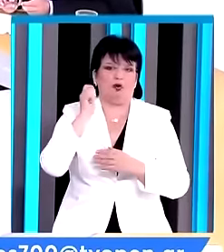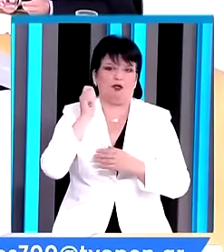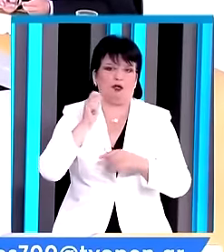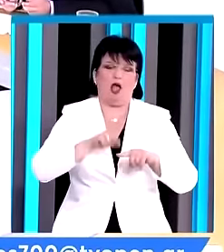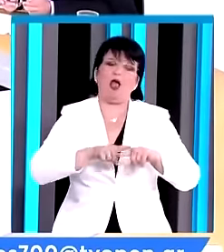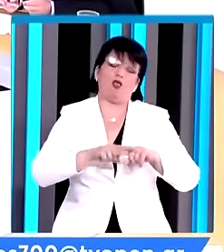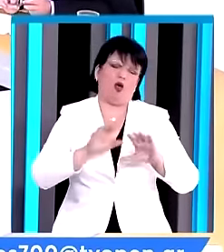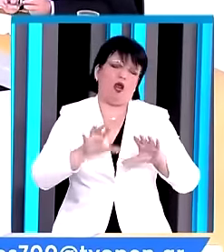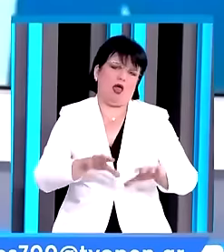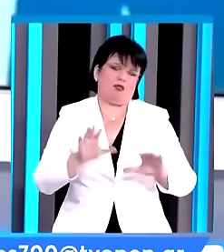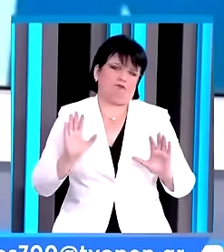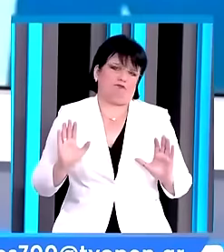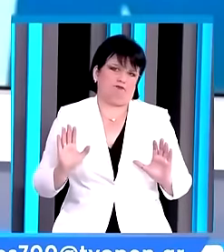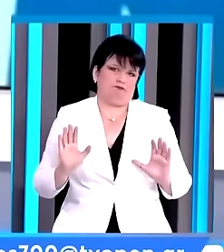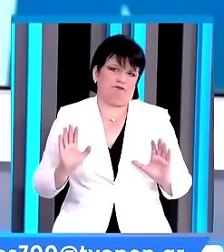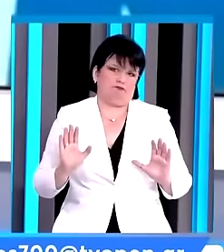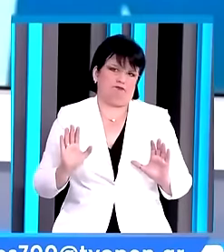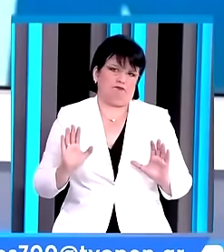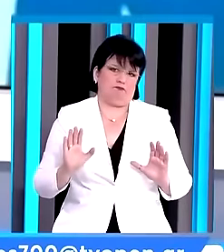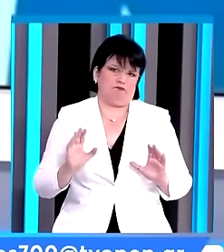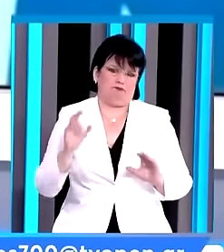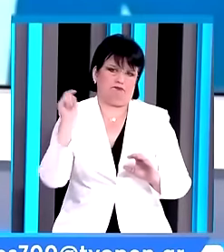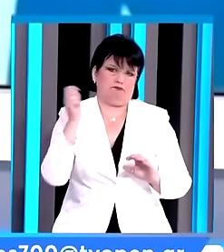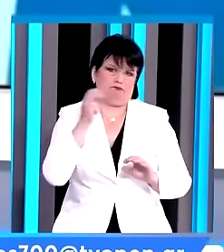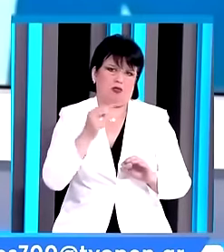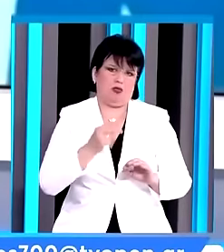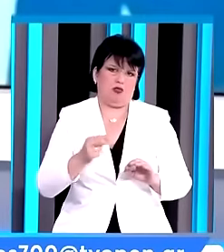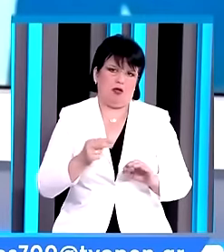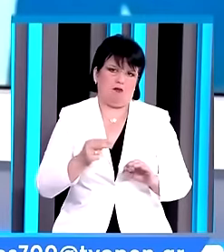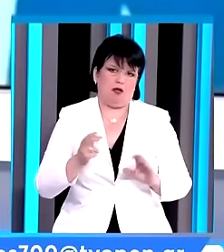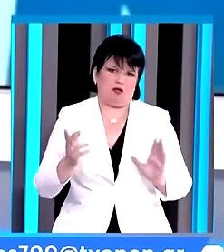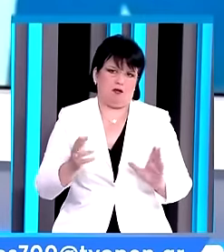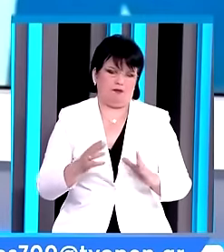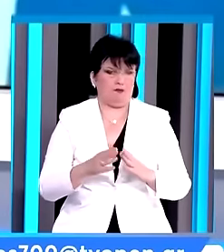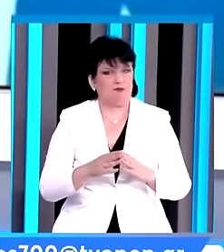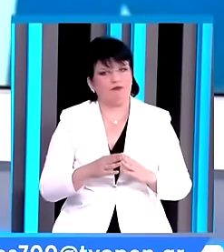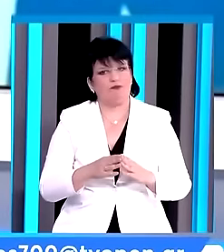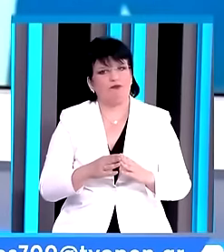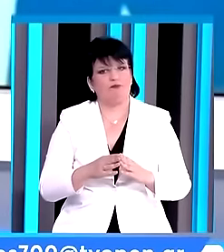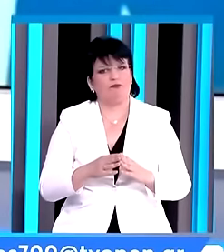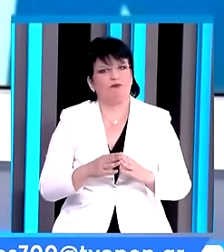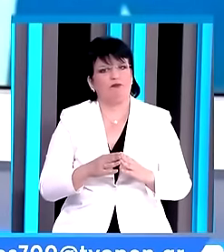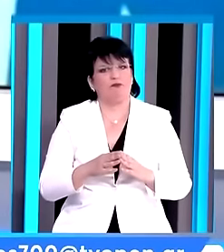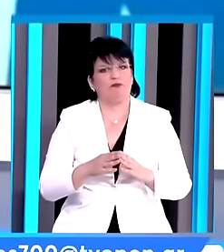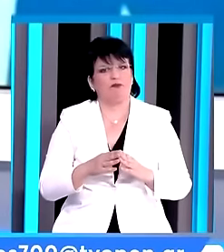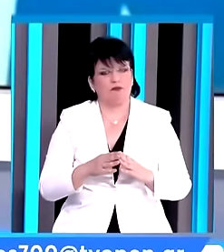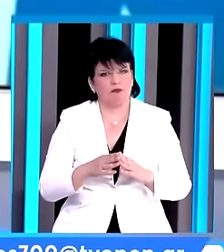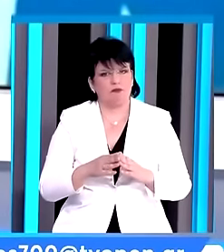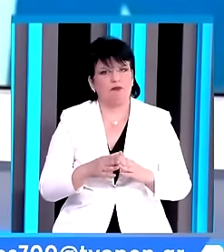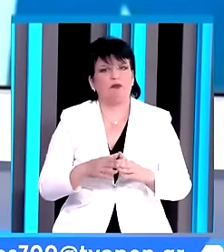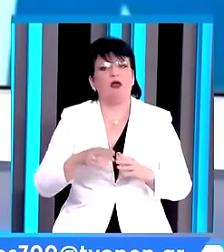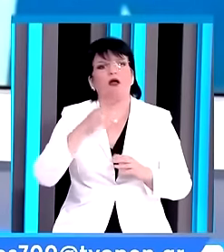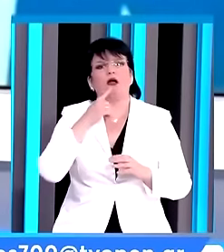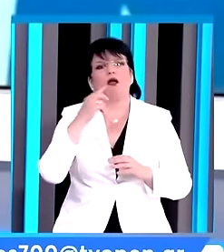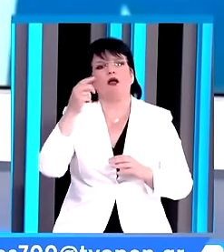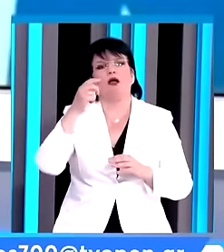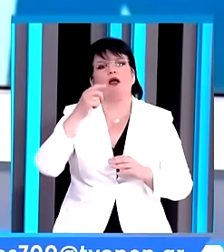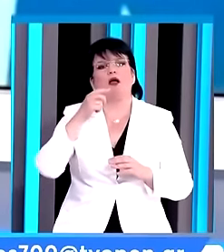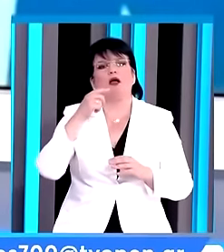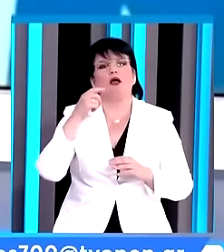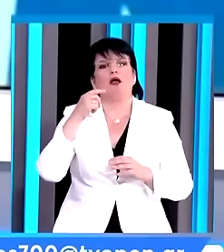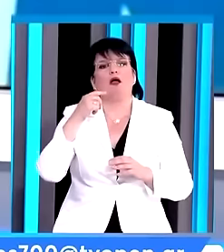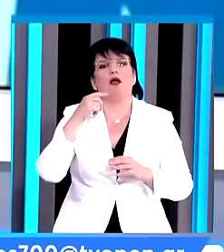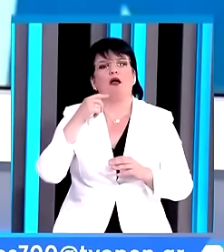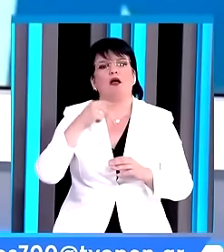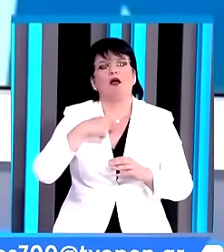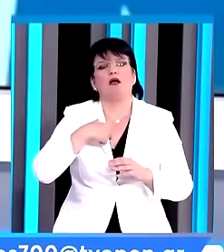άλλαξε πολιτική απέναντι στην Τουρκία τα τελευταία 5 χρόνια. Η Τουρκία άλλαξε πολιτική απέναντι στην Ελλάδα. Και από το Ερντογάν Γιόκ, Μητσοτάκης Γιόκ, συγγνώμη,